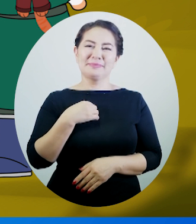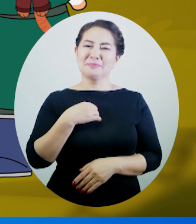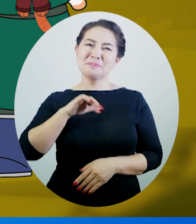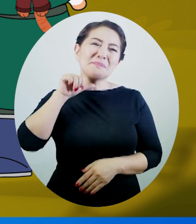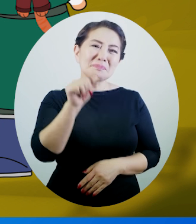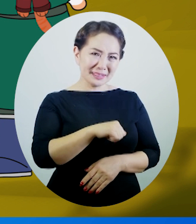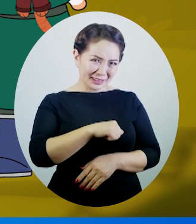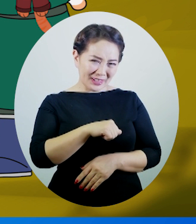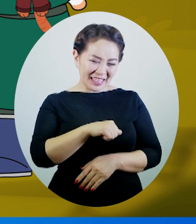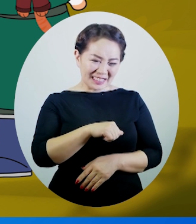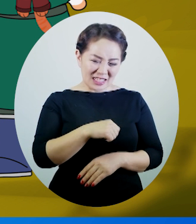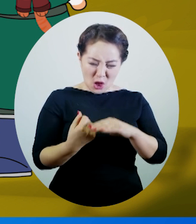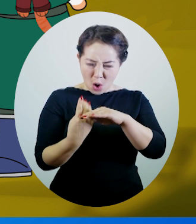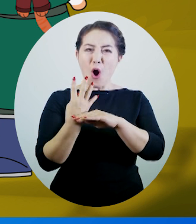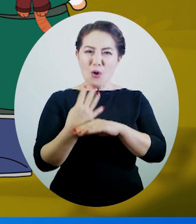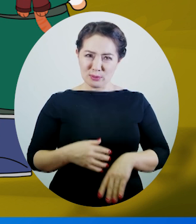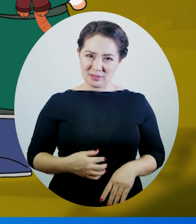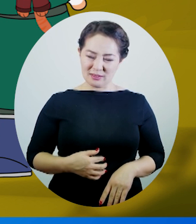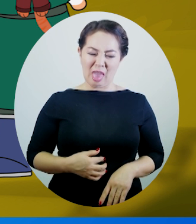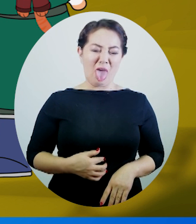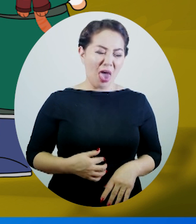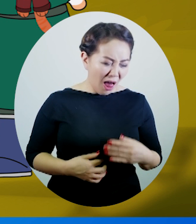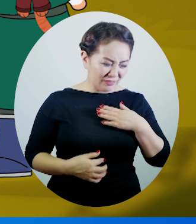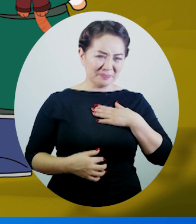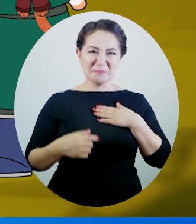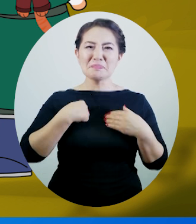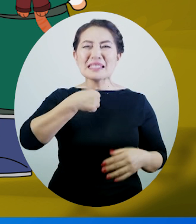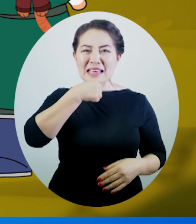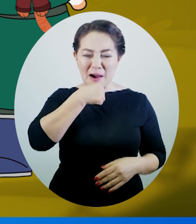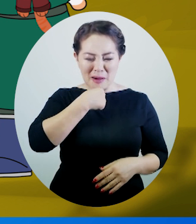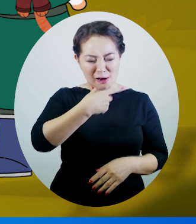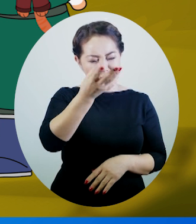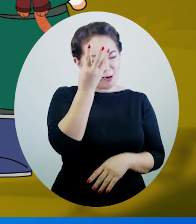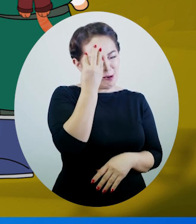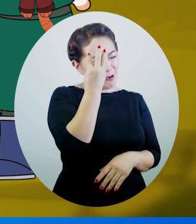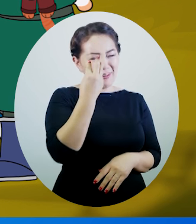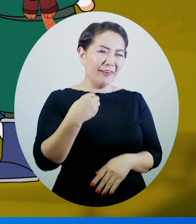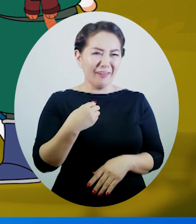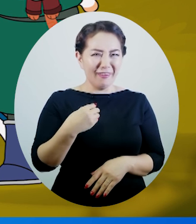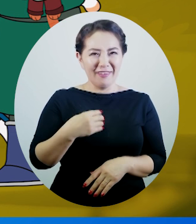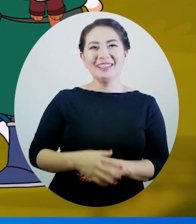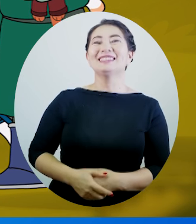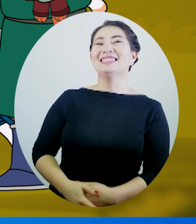Биш вэ штэ. Өвс вэ? Би ямаа болох гэж штэ.